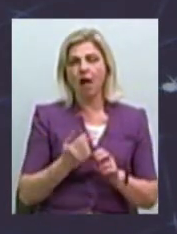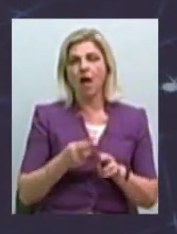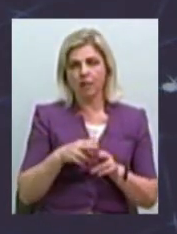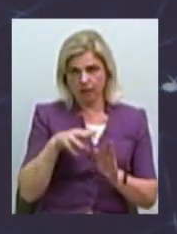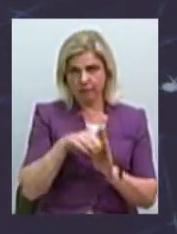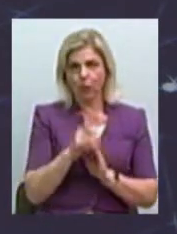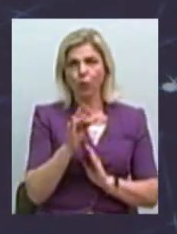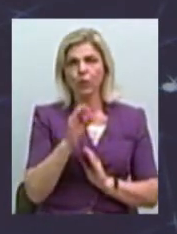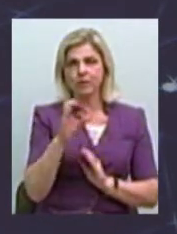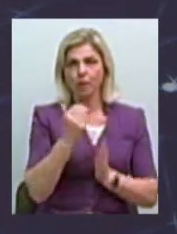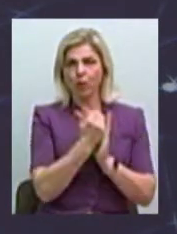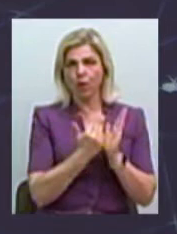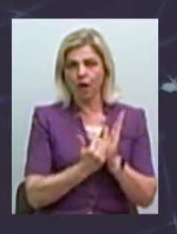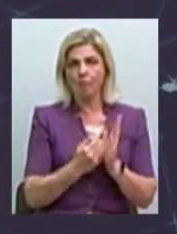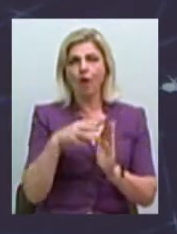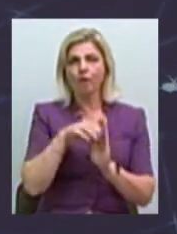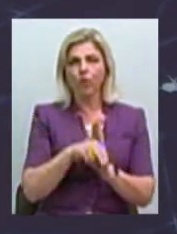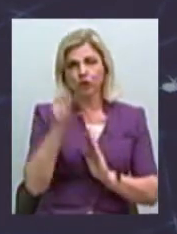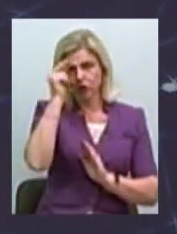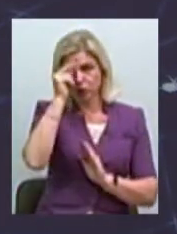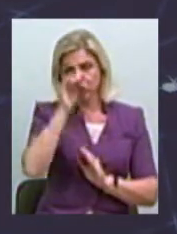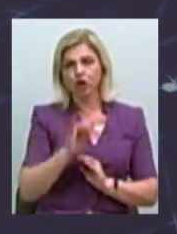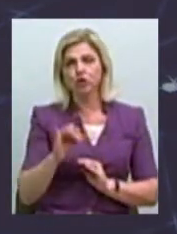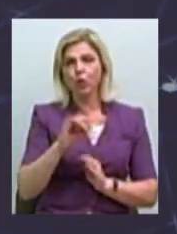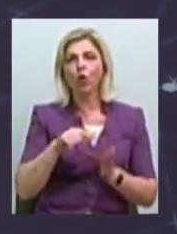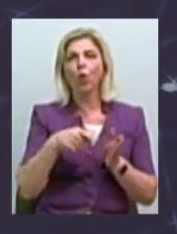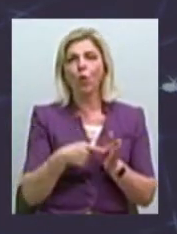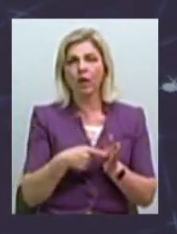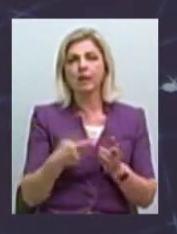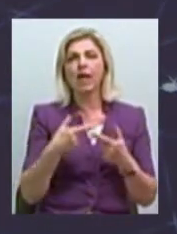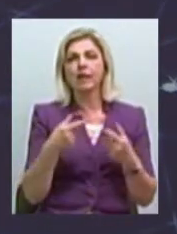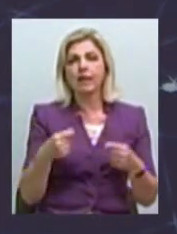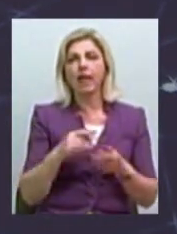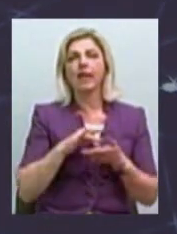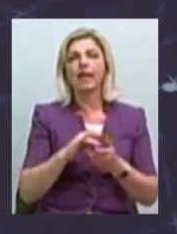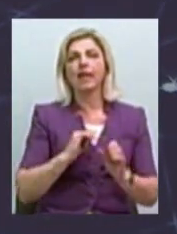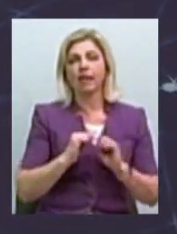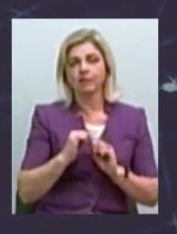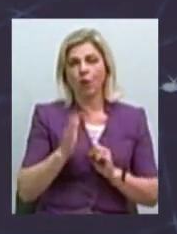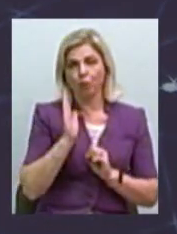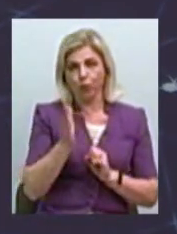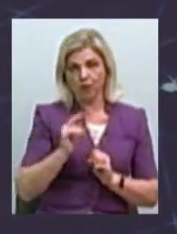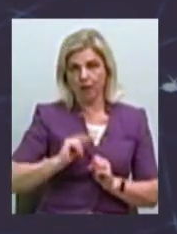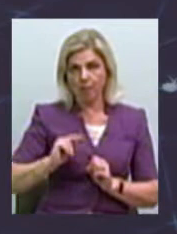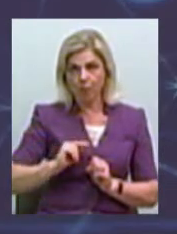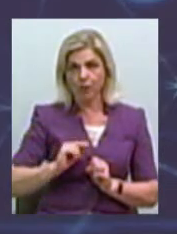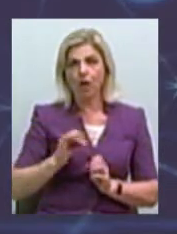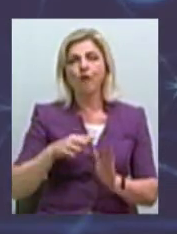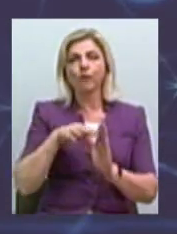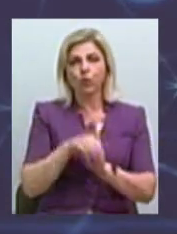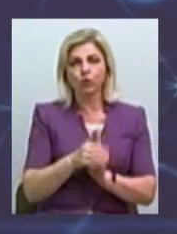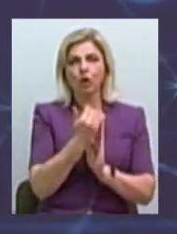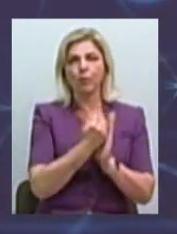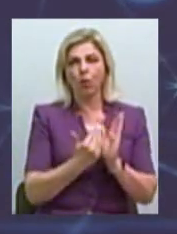только изучение истории города, например, где гид планирует работать, включаются программы